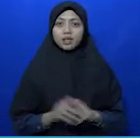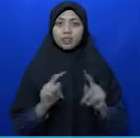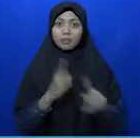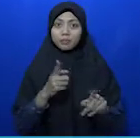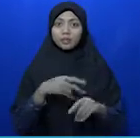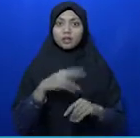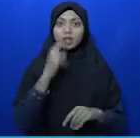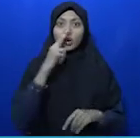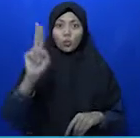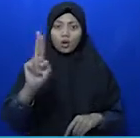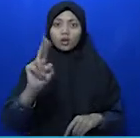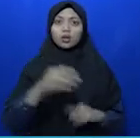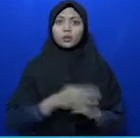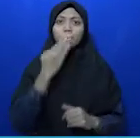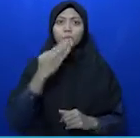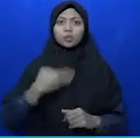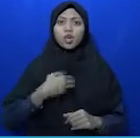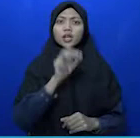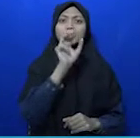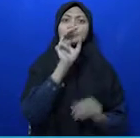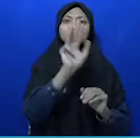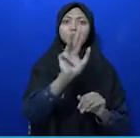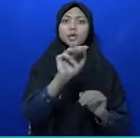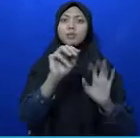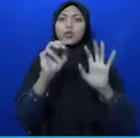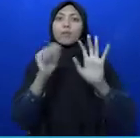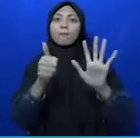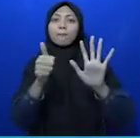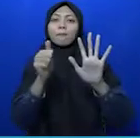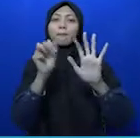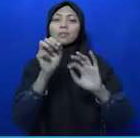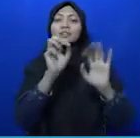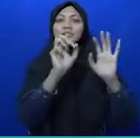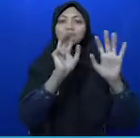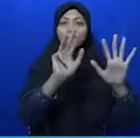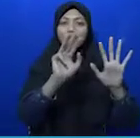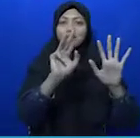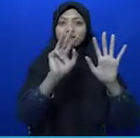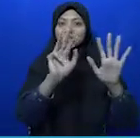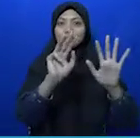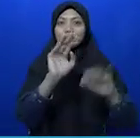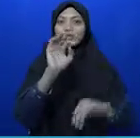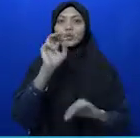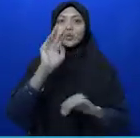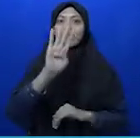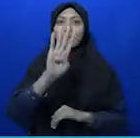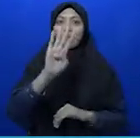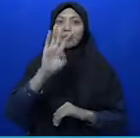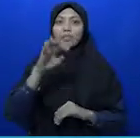90,4% tadi. Nah, dari komposisi ini aja saya menanyakan kenapa kita hanya dapat 9% di